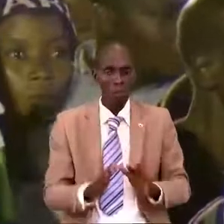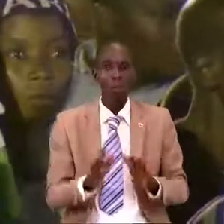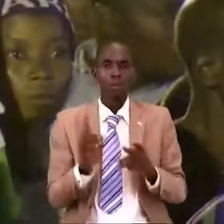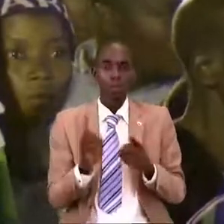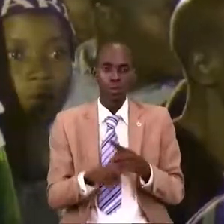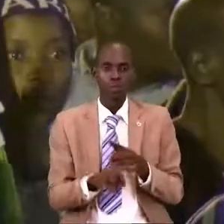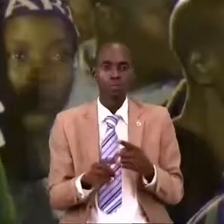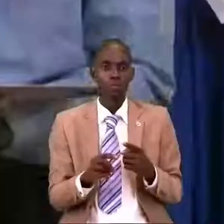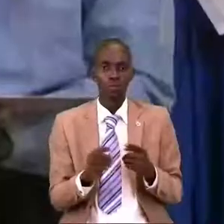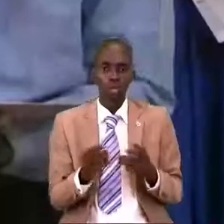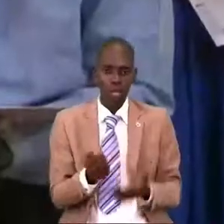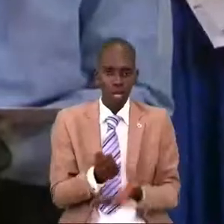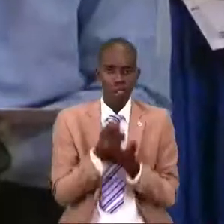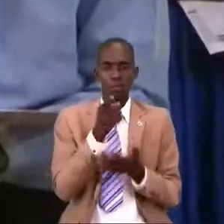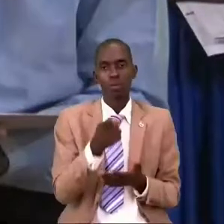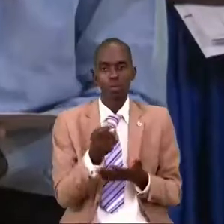et de vous aider.